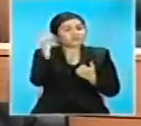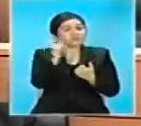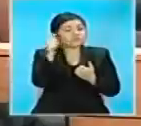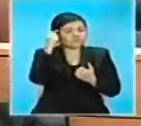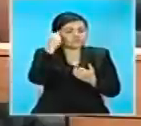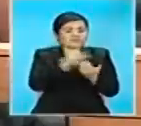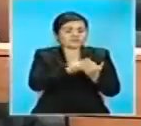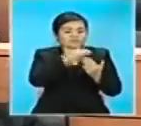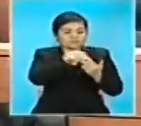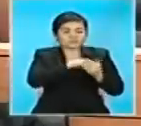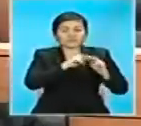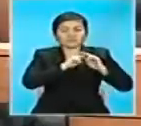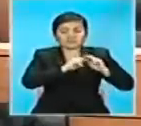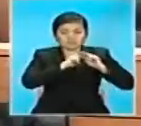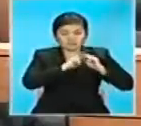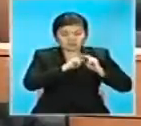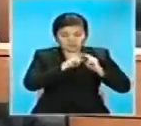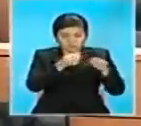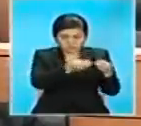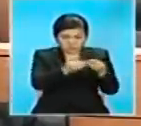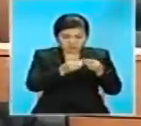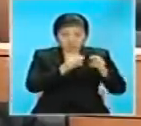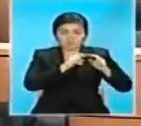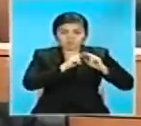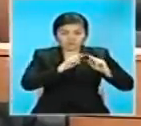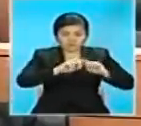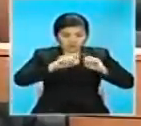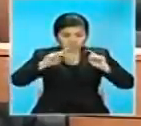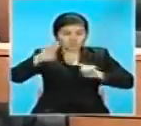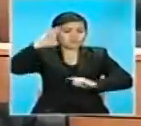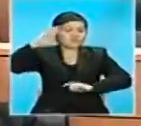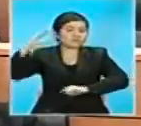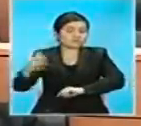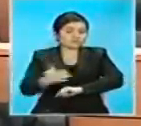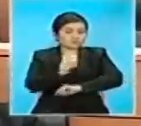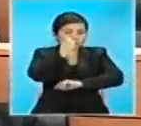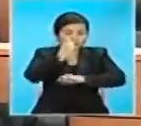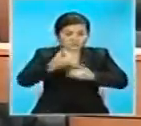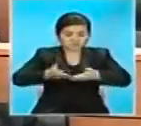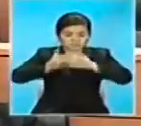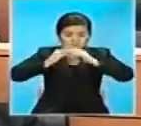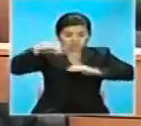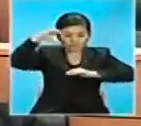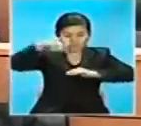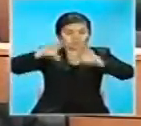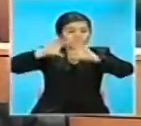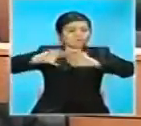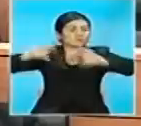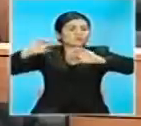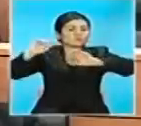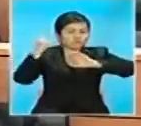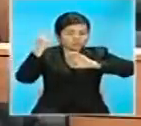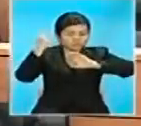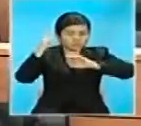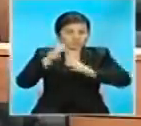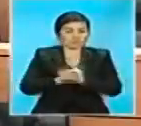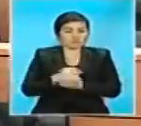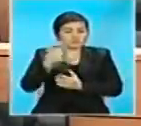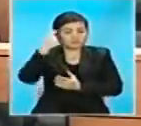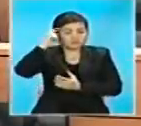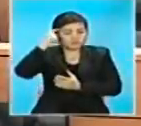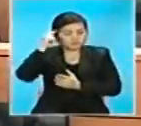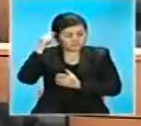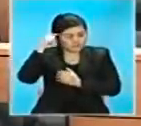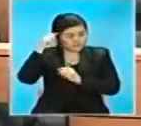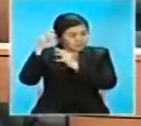ชน์แต่เมื่อมีการปฏิวัติตั้งรัฐบาลขึ้นมาผมไม่ทราบว่ามีการหวังผ